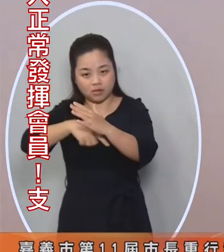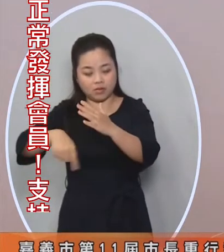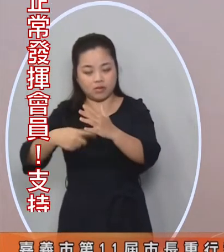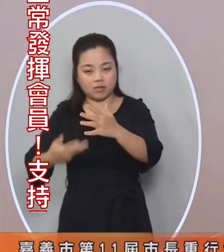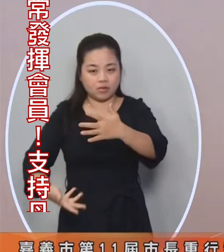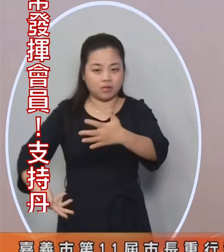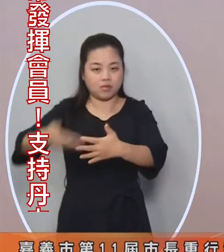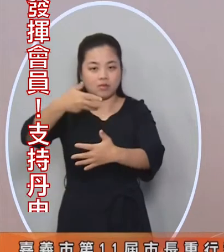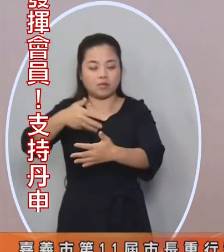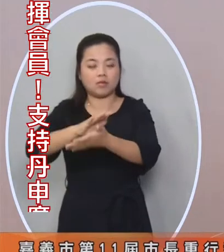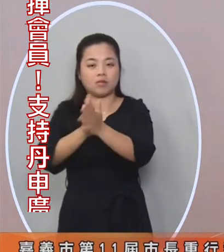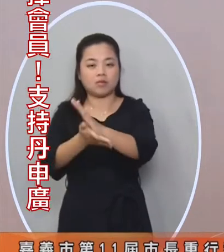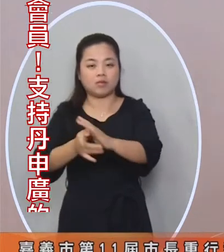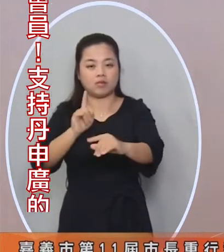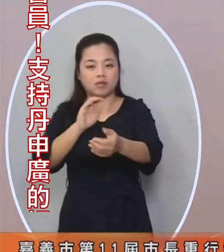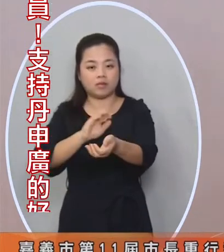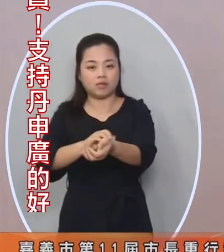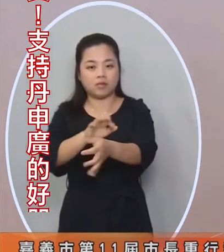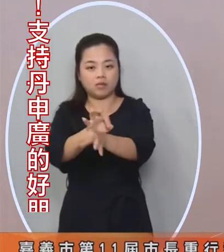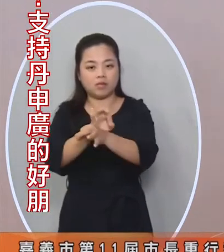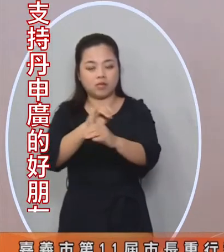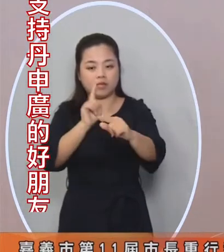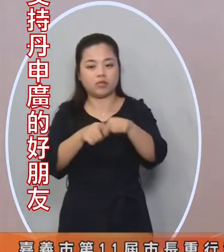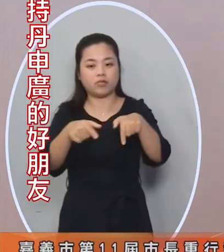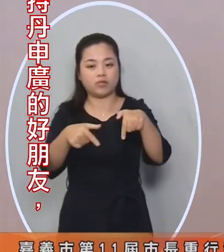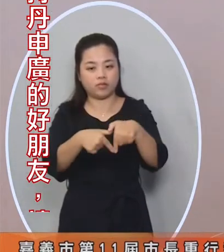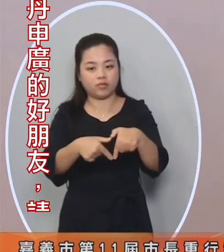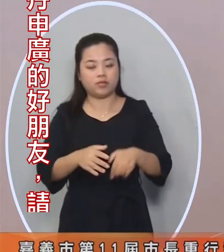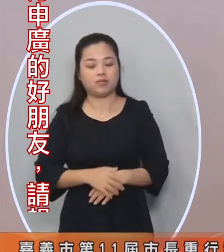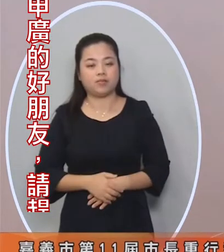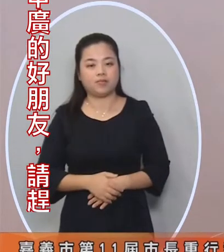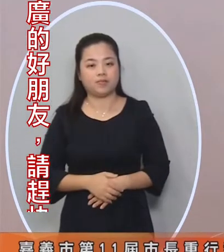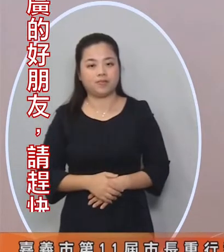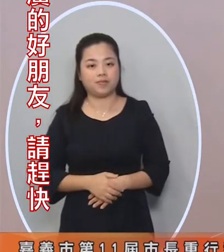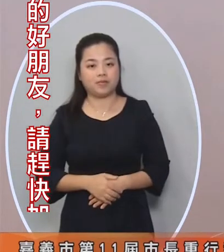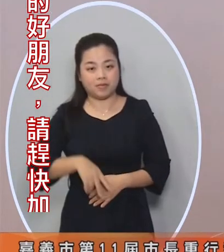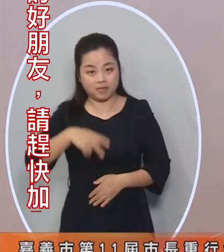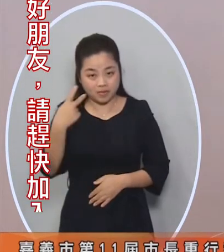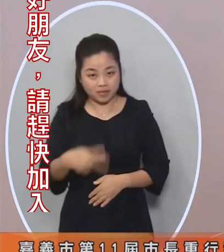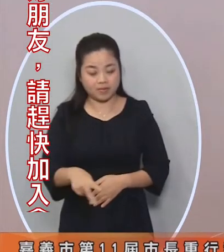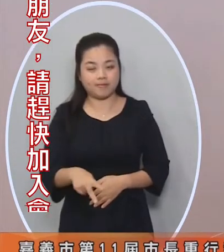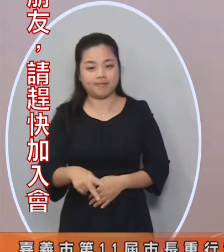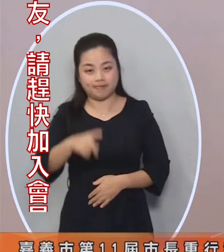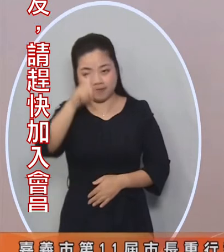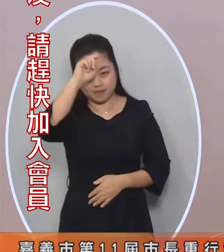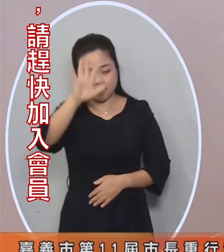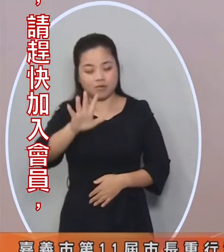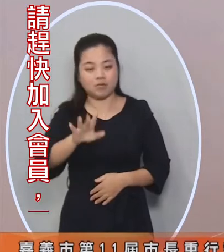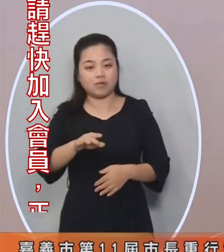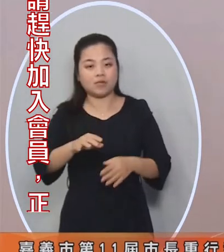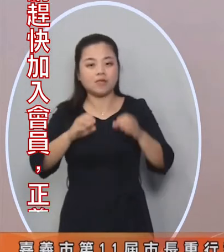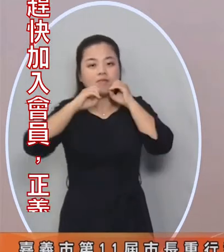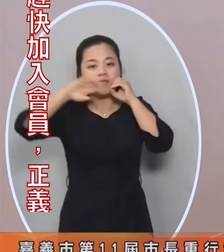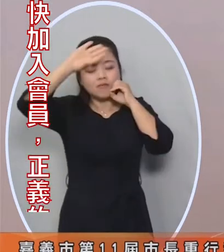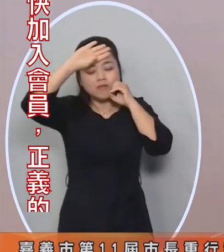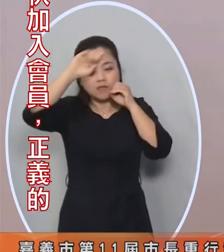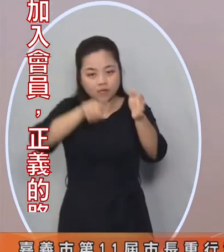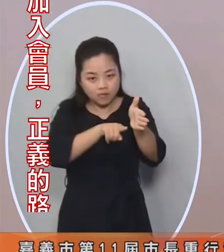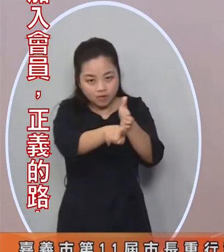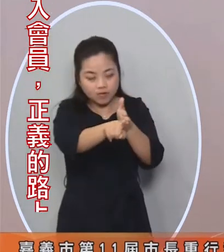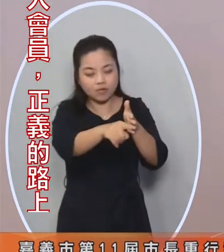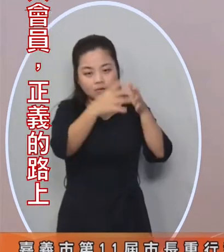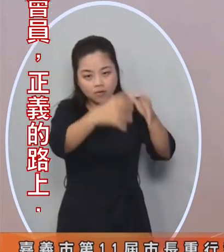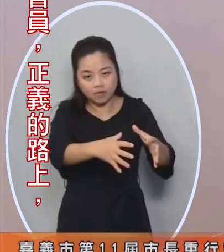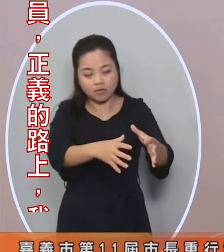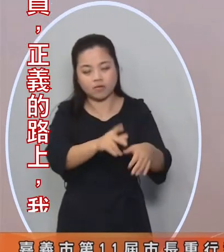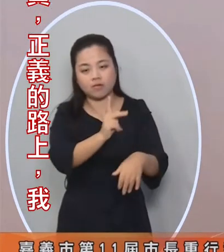医学中心，然后还有我们也希望能够有癌症的专科或者儿童医院，所